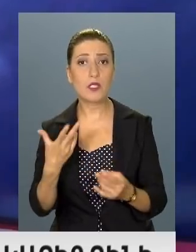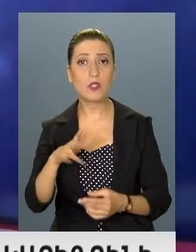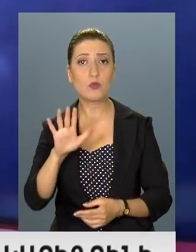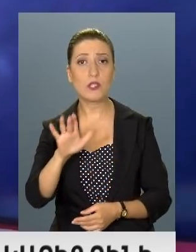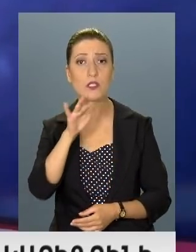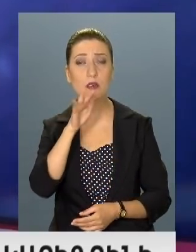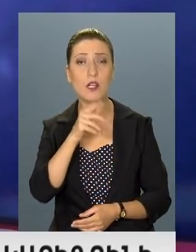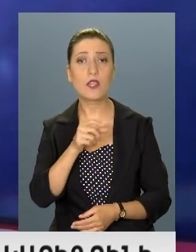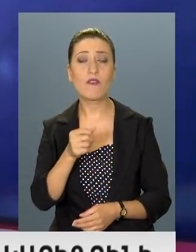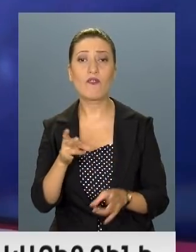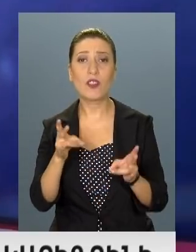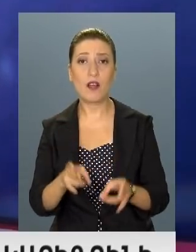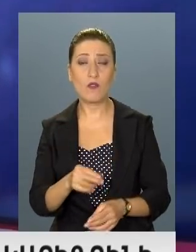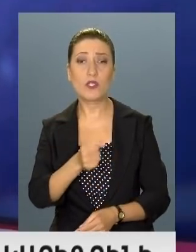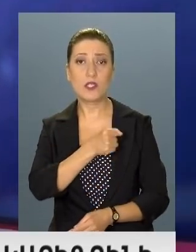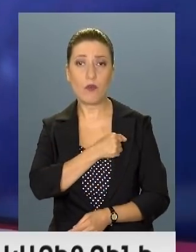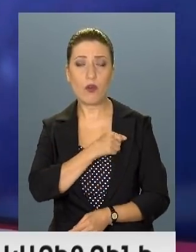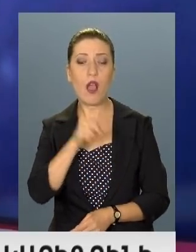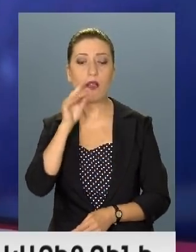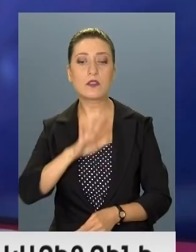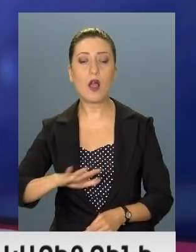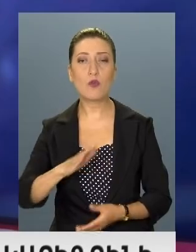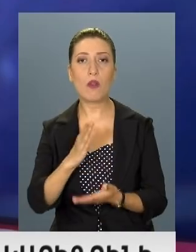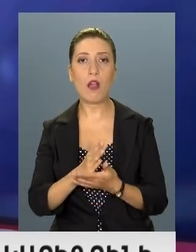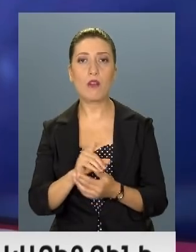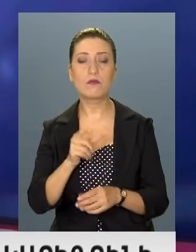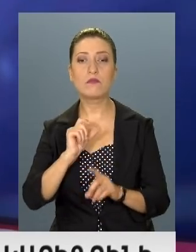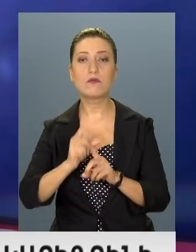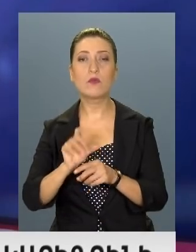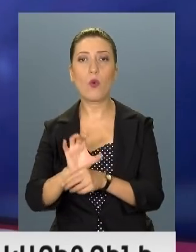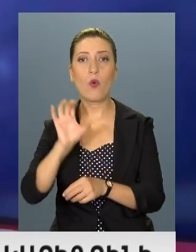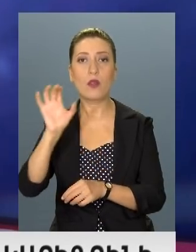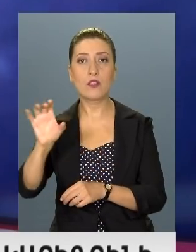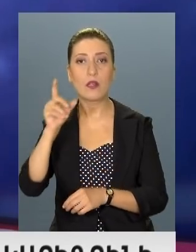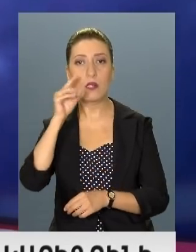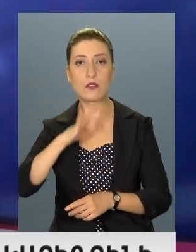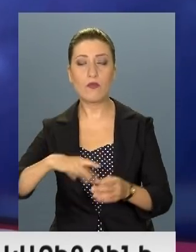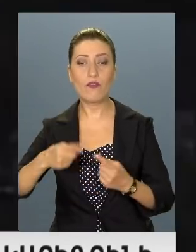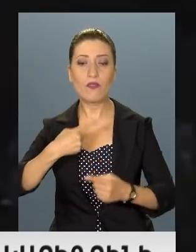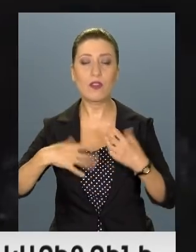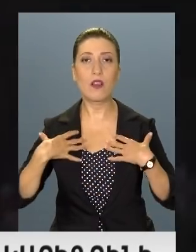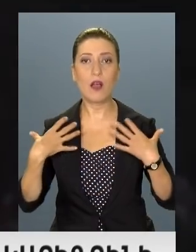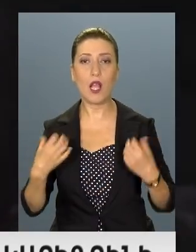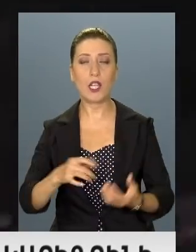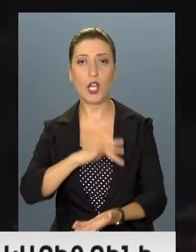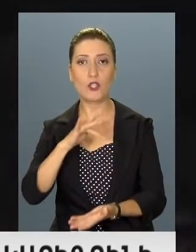35-ամյա վիրավոր զինվորը, Հայաստանում էլ կա։ Մատնացույց են արել վերականգնողական կենտրոնը։